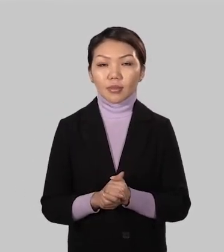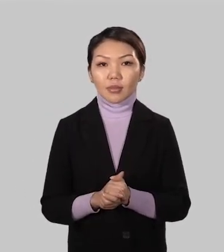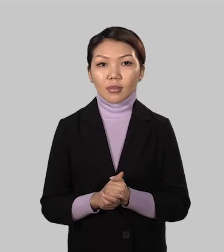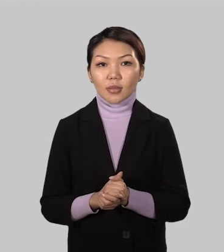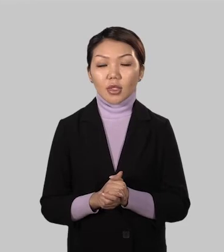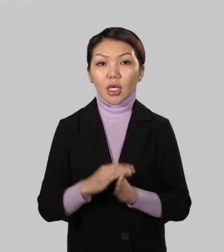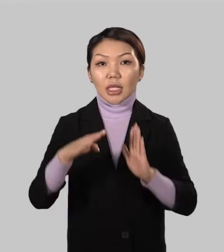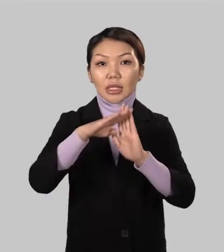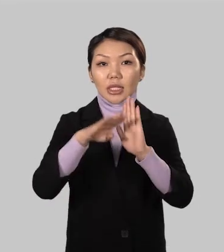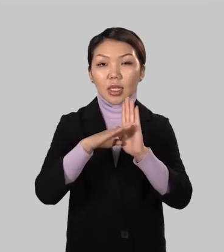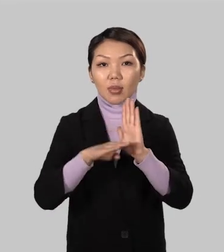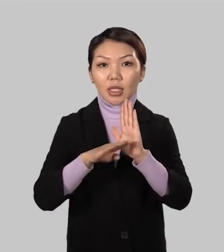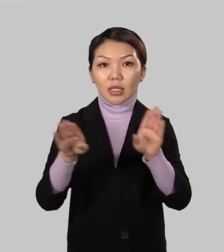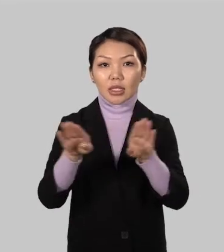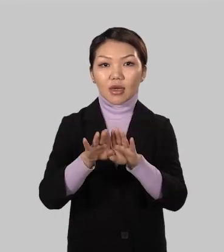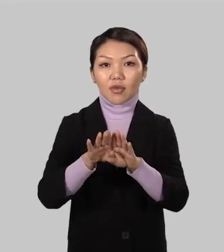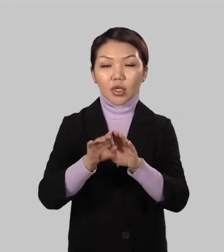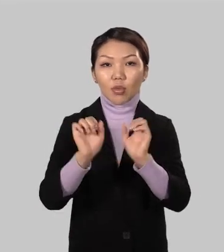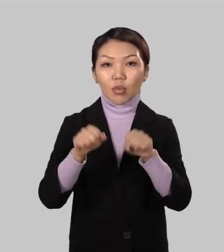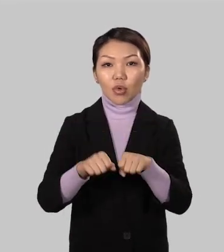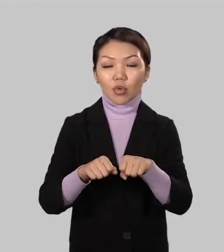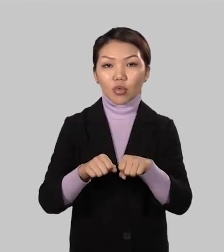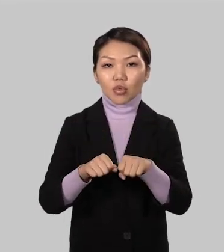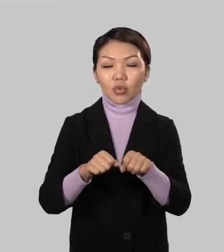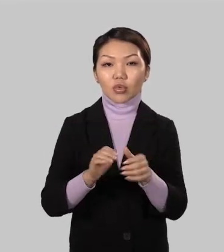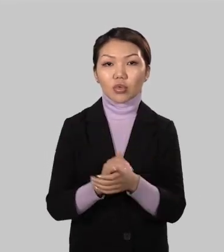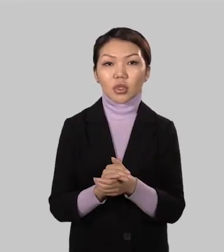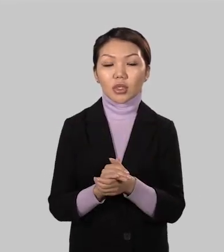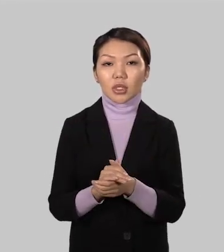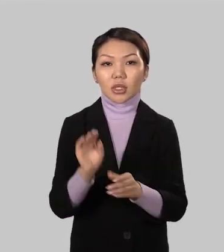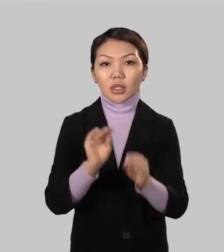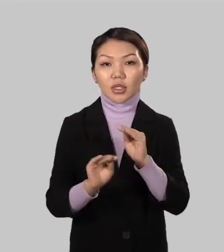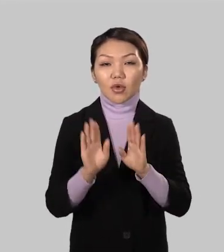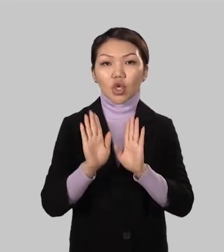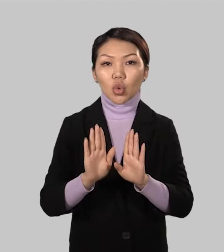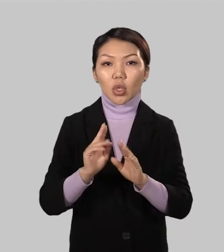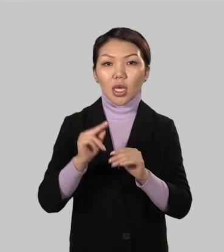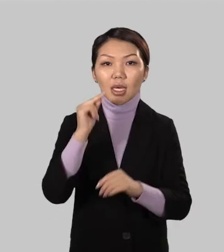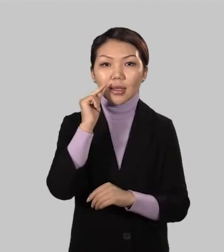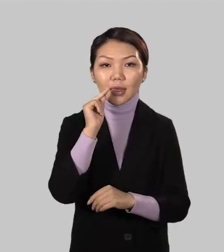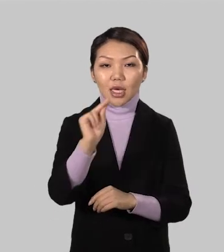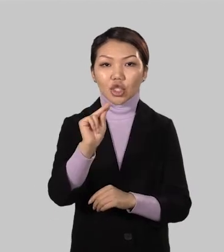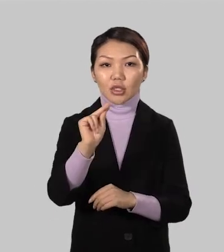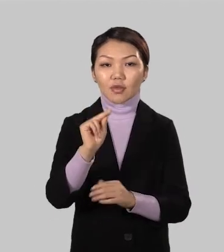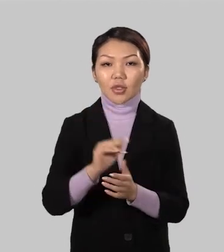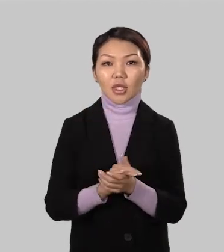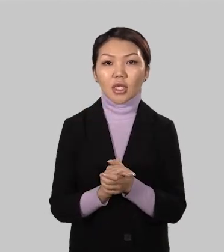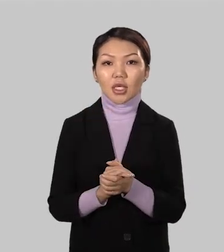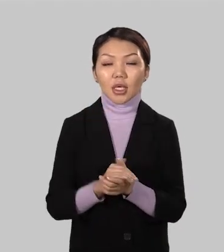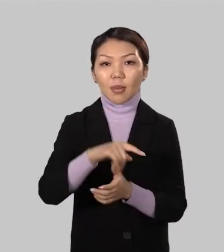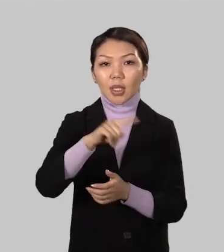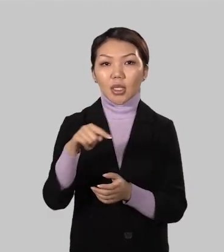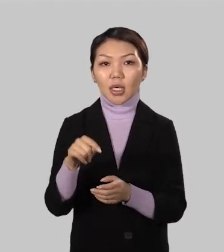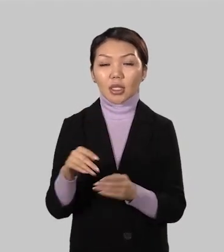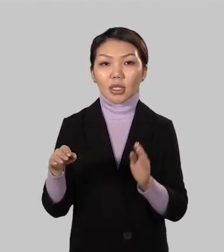степени сравнения могут образовывать только качественные прилагательные сравнительная